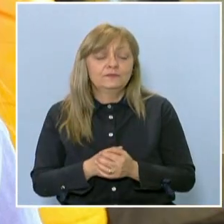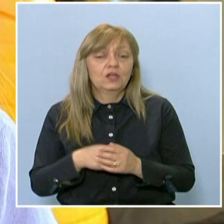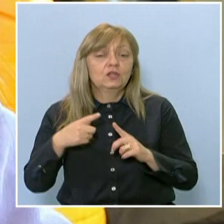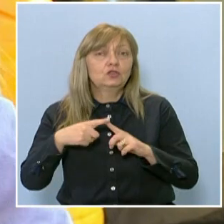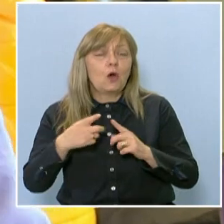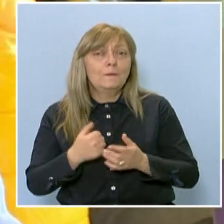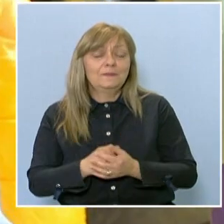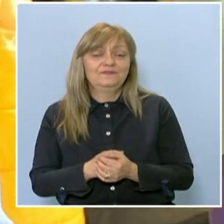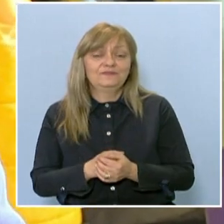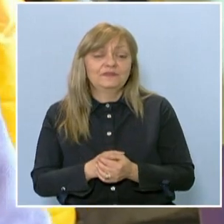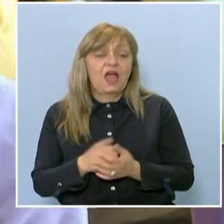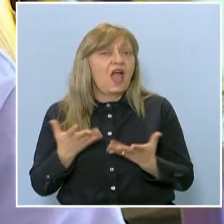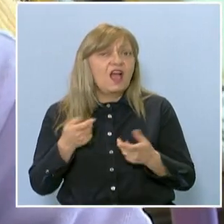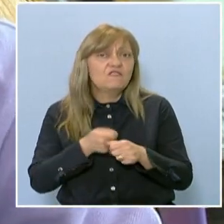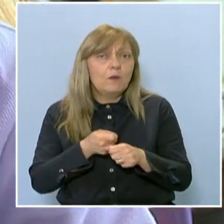той? Ами,